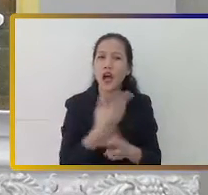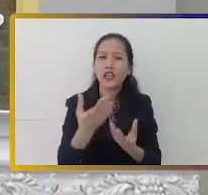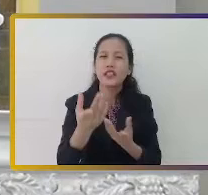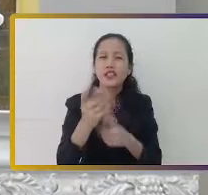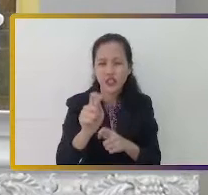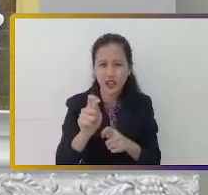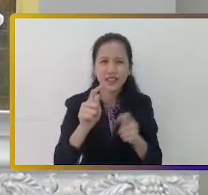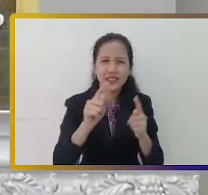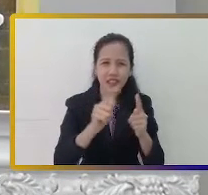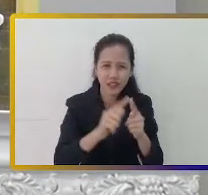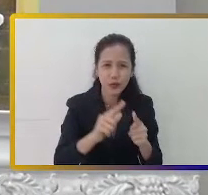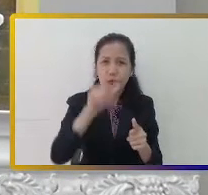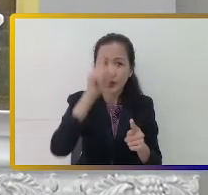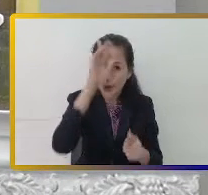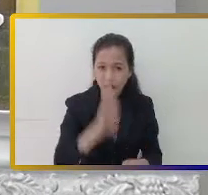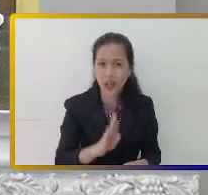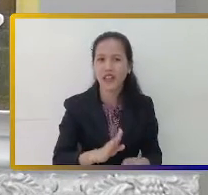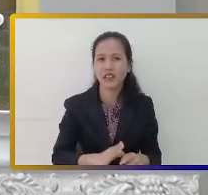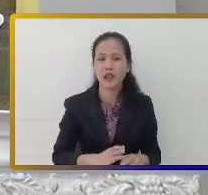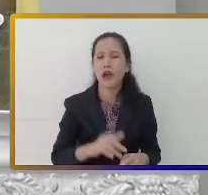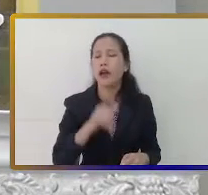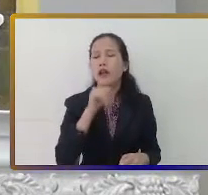Captain Ayuda.